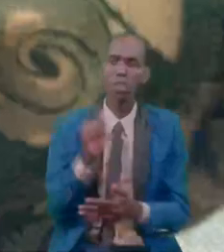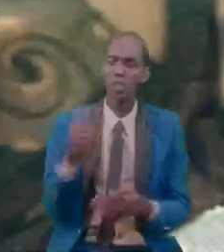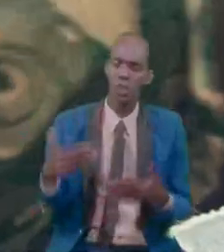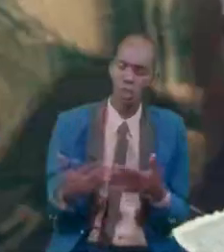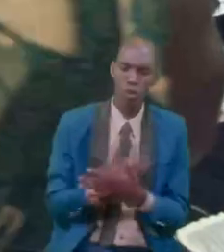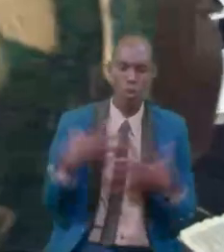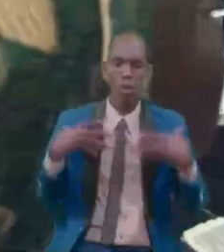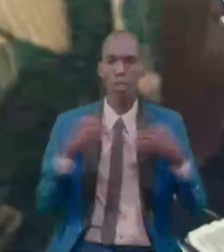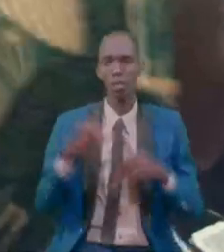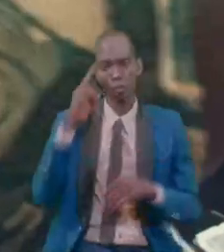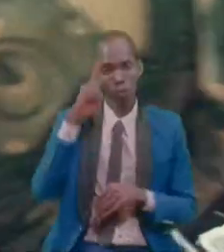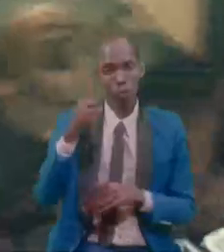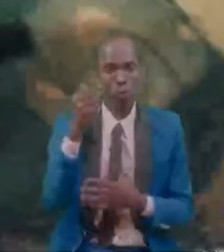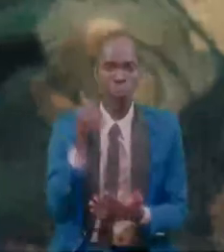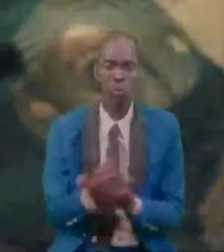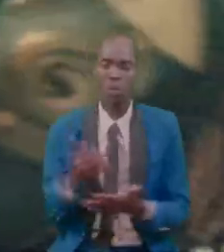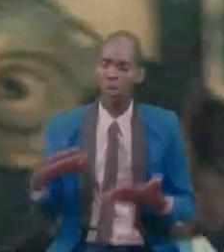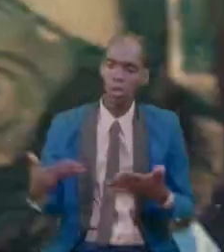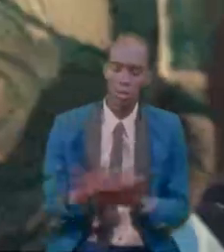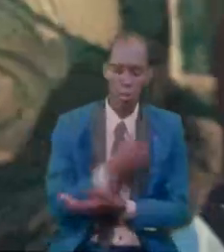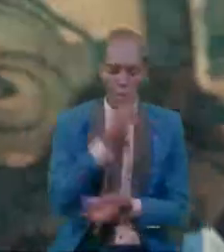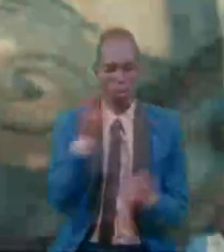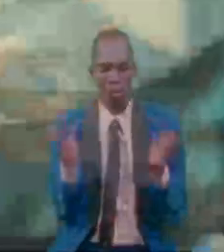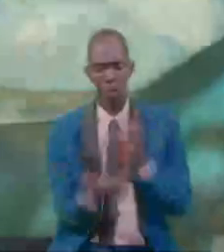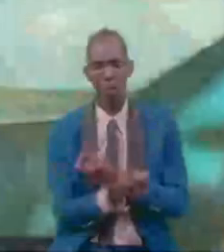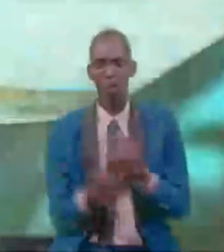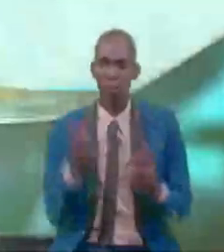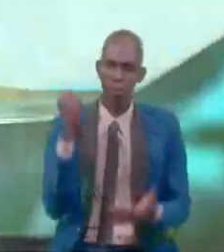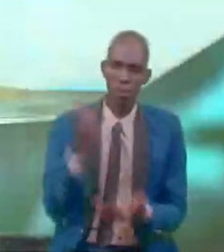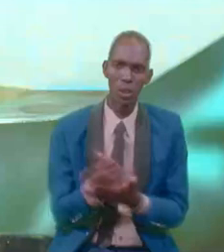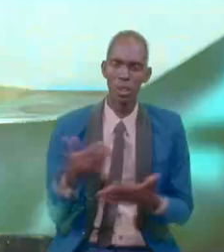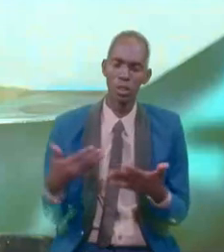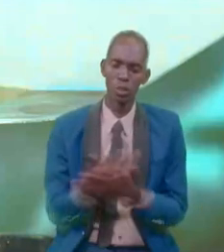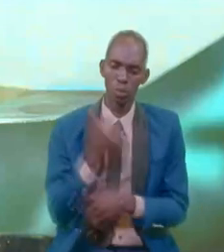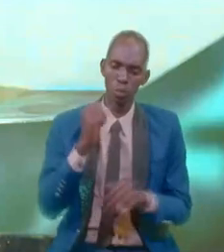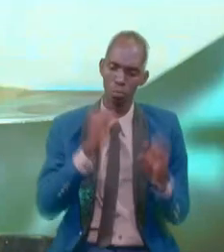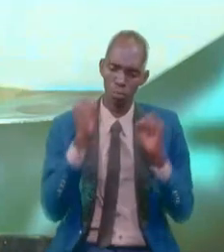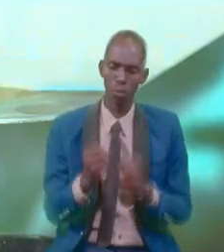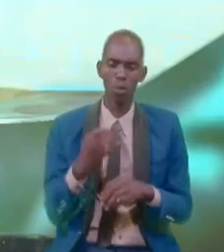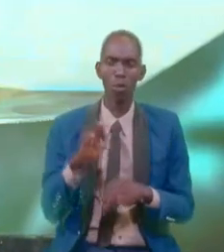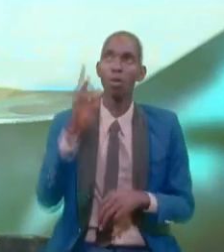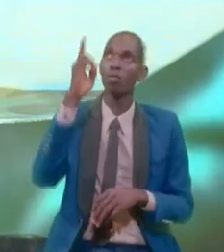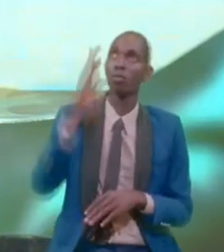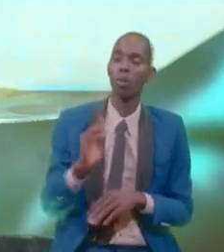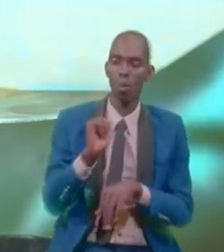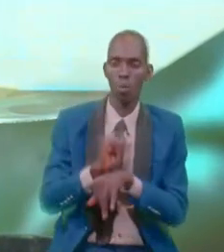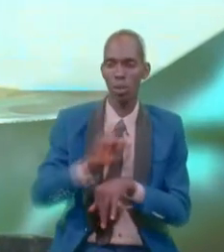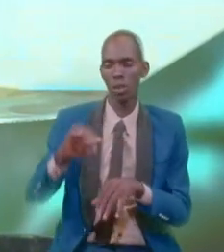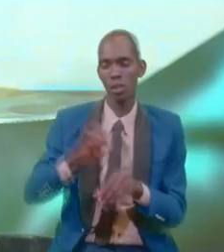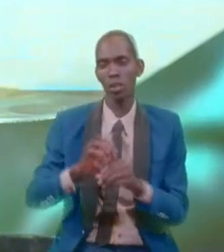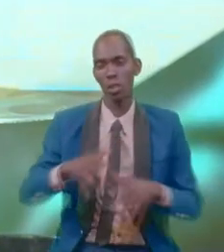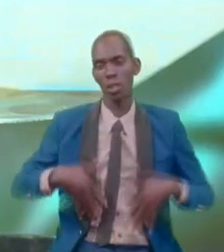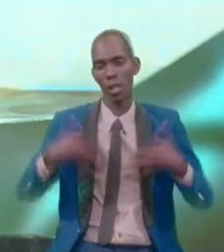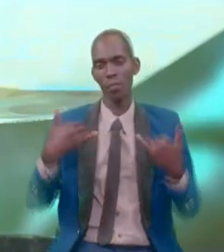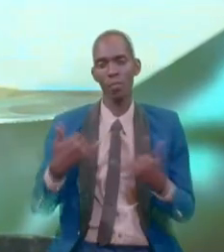nouvelle guérison, une nouvelle transformation, une nouvelle manifestation de la puissance de Dieu dans votre vie ce soir. Marc